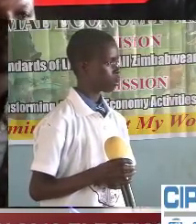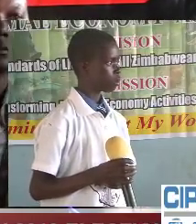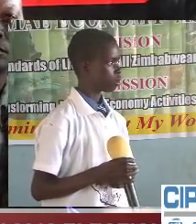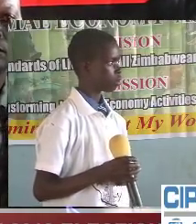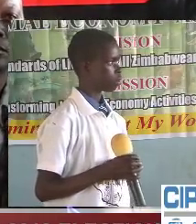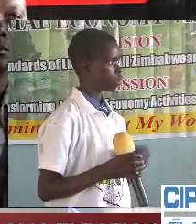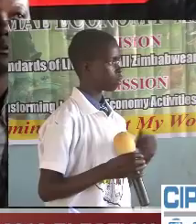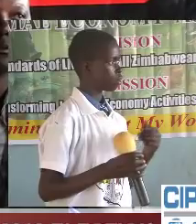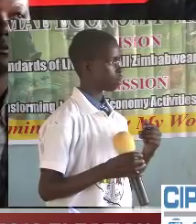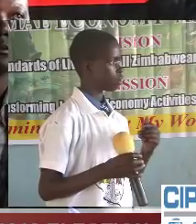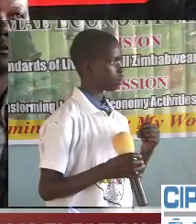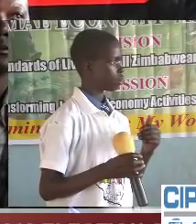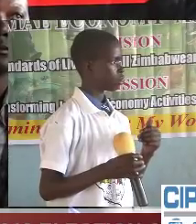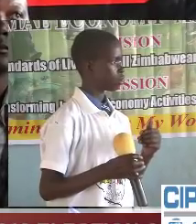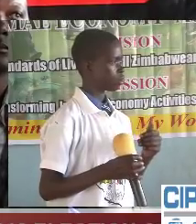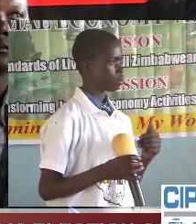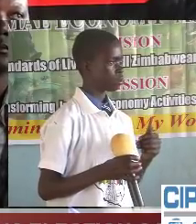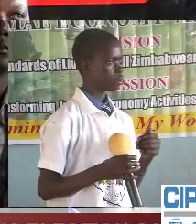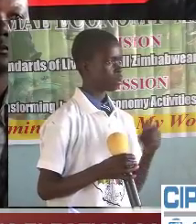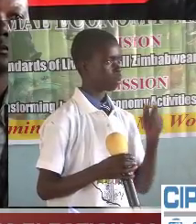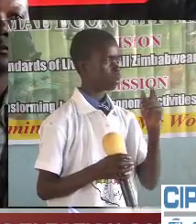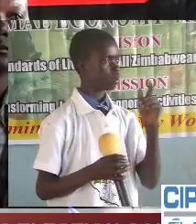hanzi vanyora chibepa.